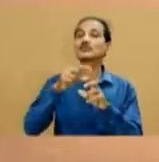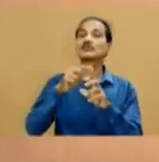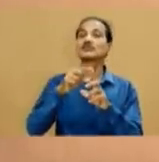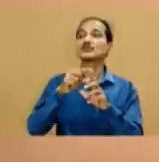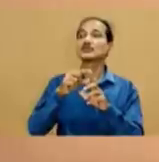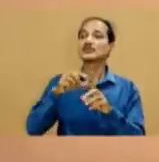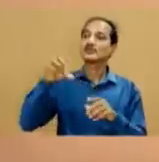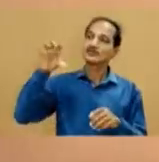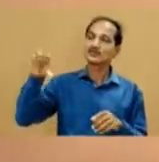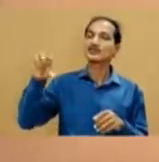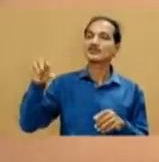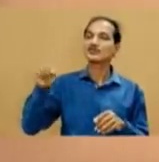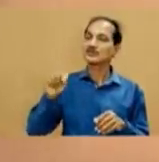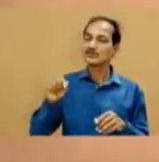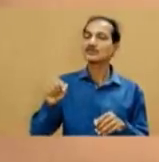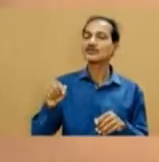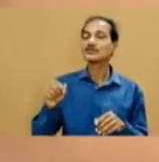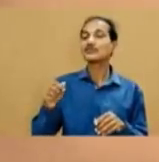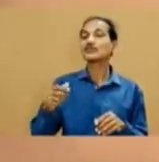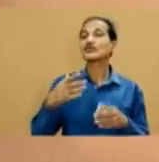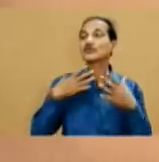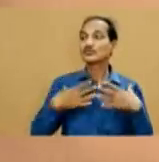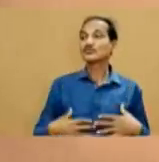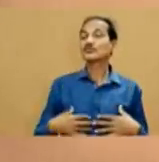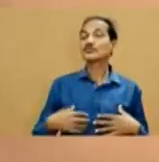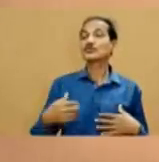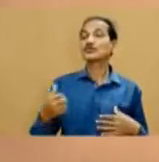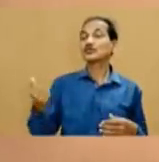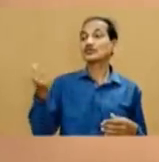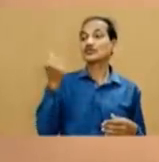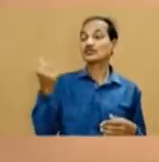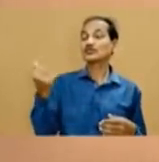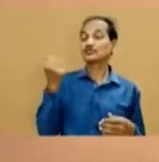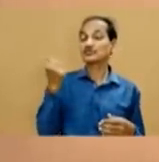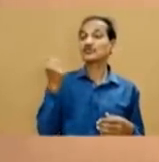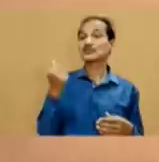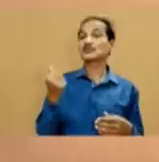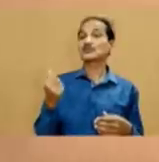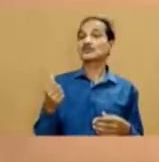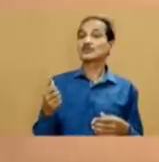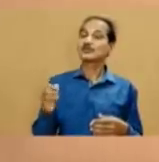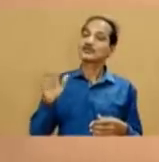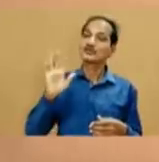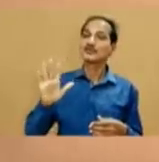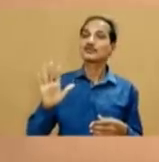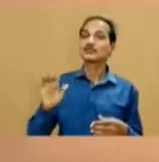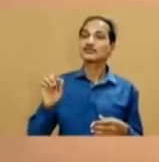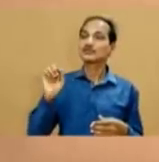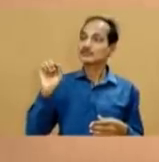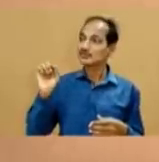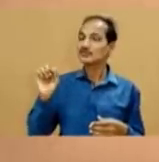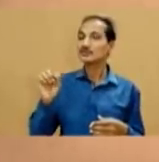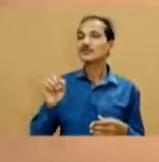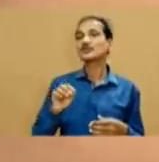ଅବସ୍ଥାରେ ଶାରୀରିକ ପରିଶ୍ରମ ନିଶ୍ଚୟ କରିବେ। ଶାରୀରିକ ପରିଶ୍ରମ ଯଦି ବନ୍ଦ କରିଦେବେ ତାହେଲେ ଆପଣଙ୍କ ଇମ୍ୟୁନିଟି